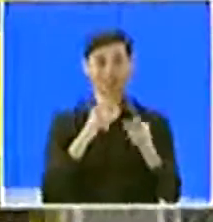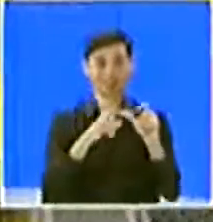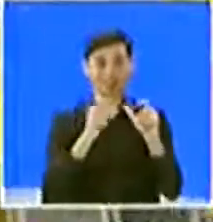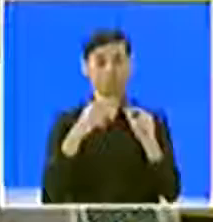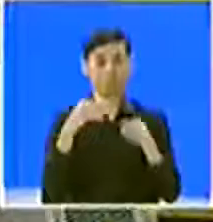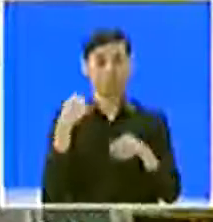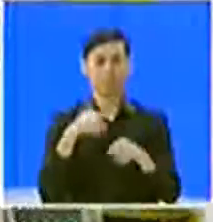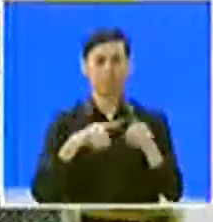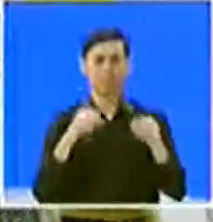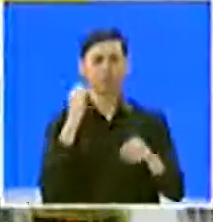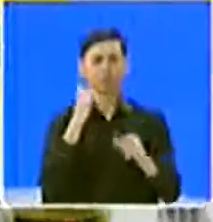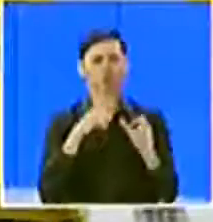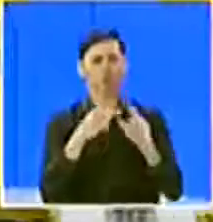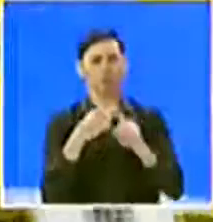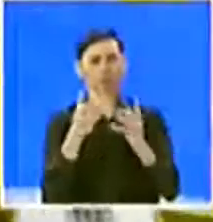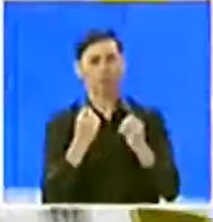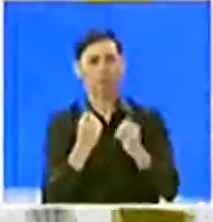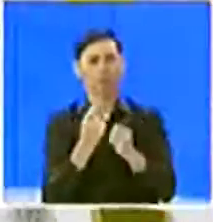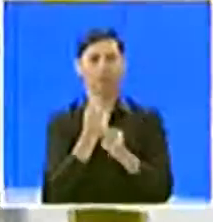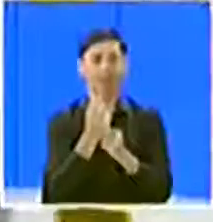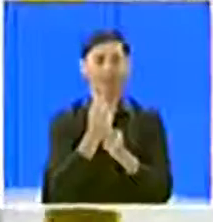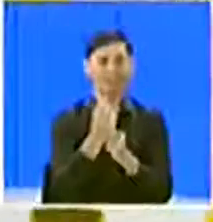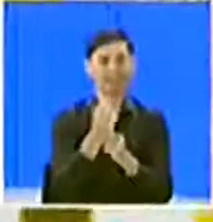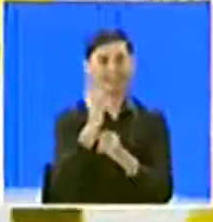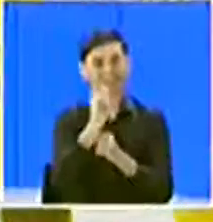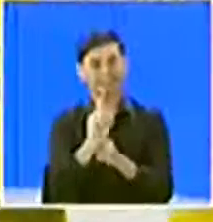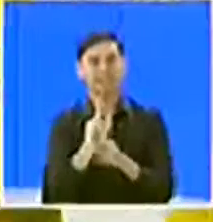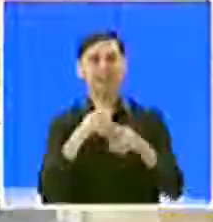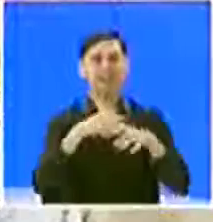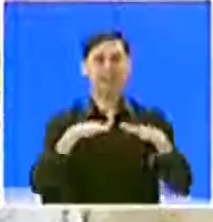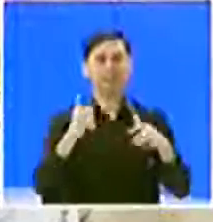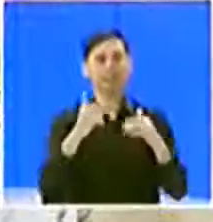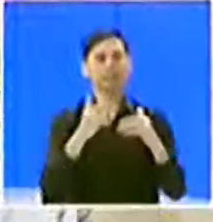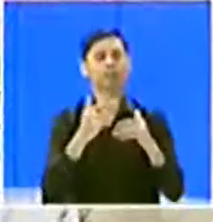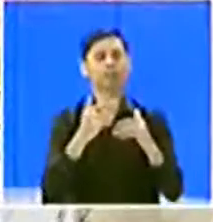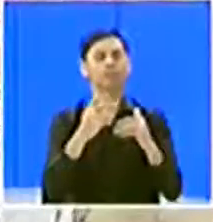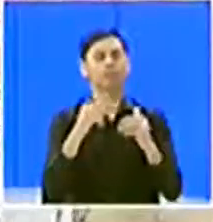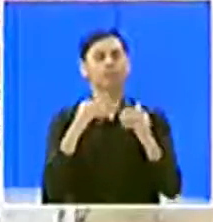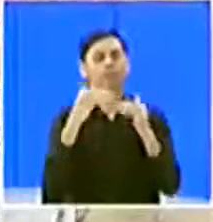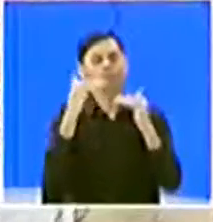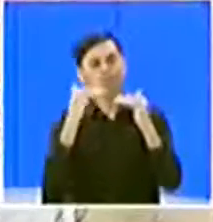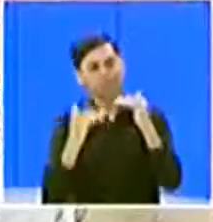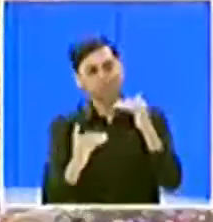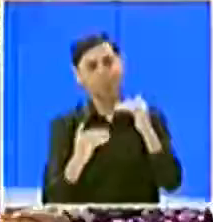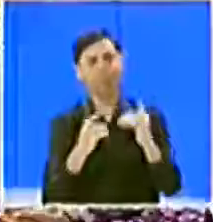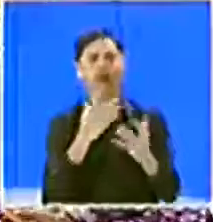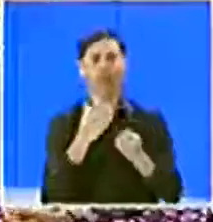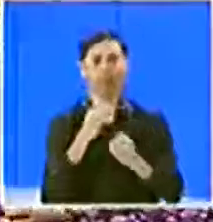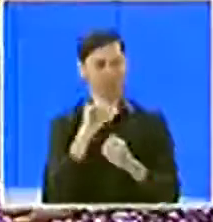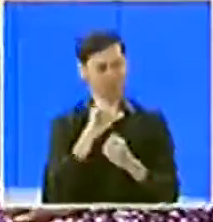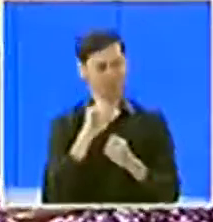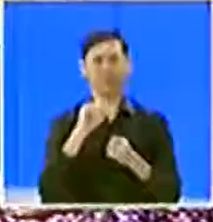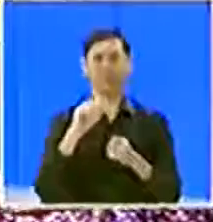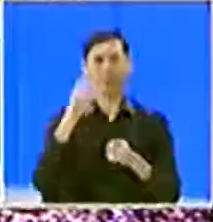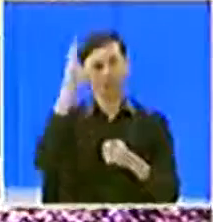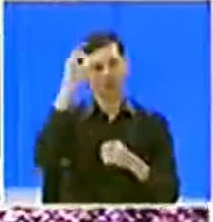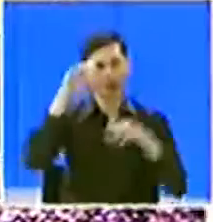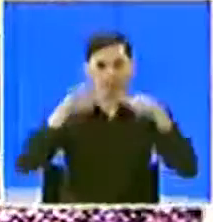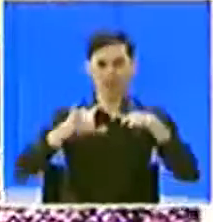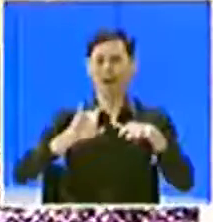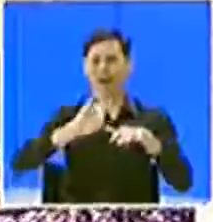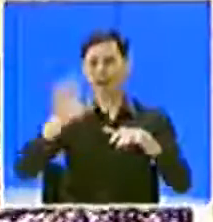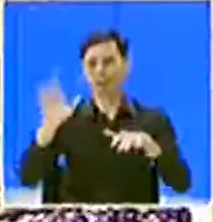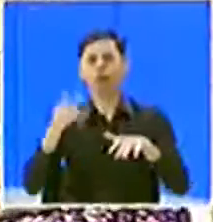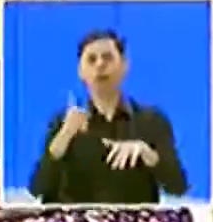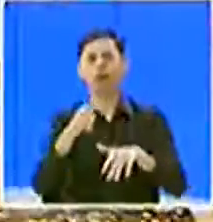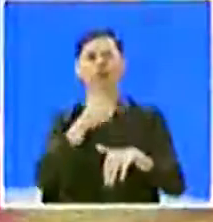Sofia berharap tarif sewa, tarif listrik, dan tarif air bisa dikurangi. Harapan yang sama juga disuarakan penghuni rusun agar